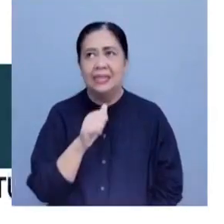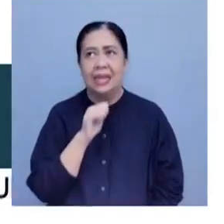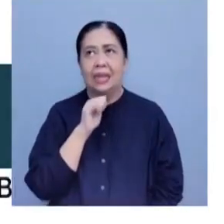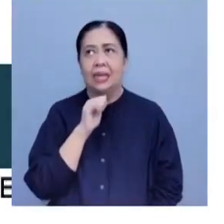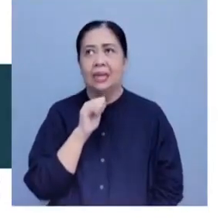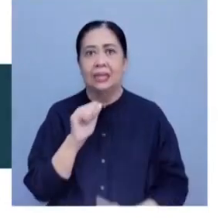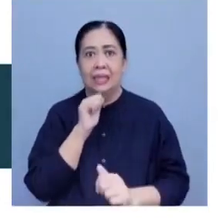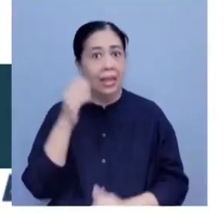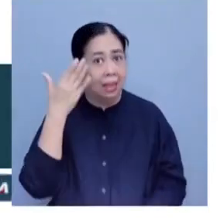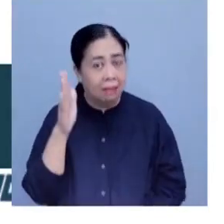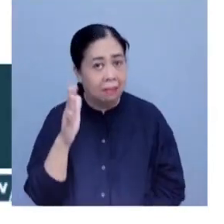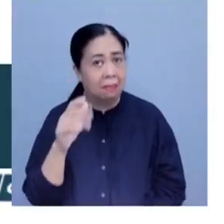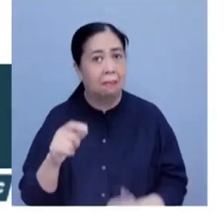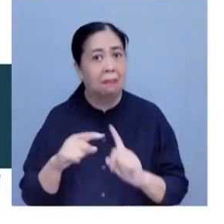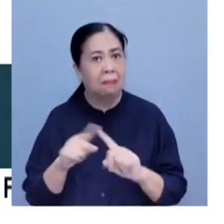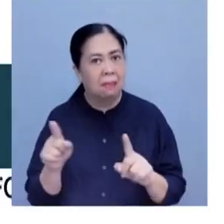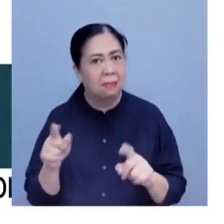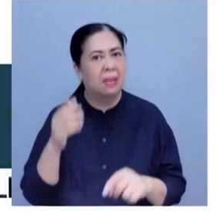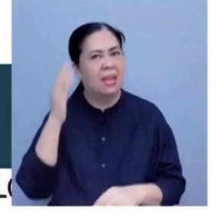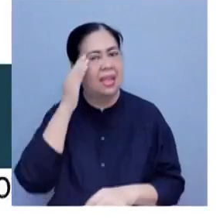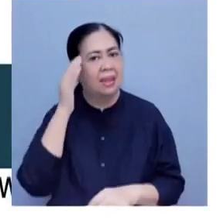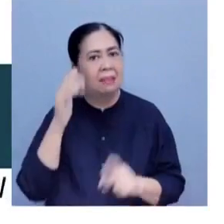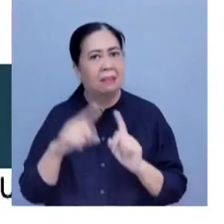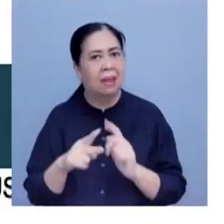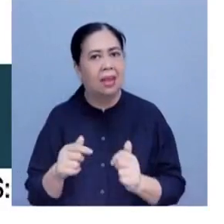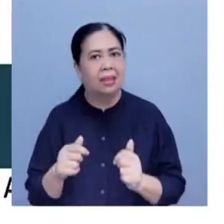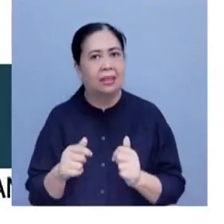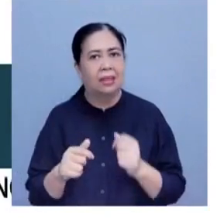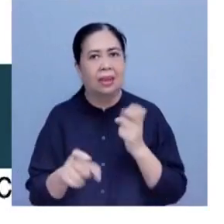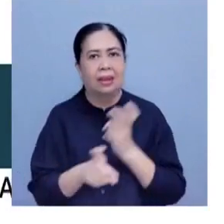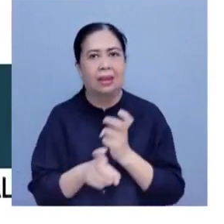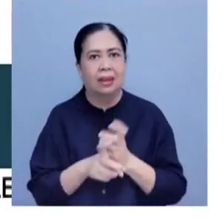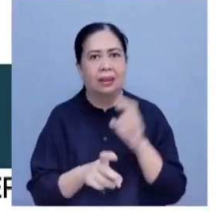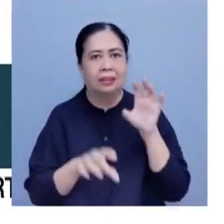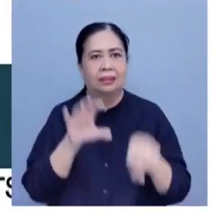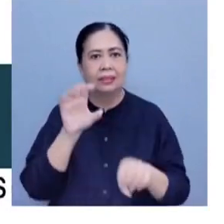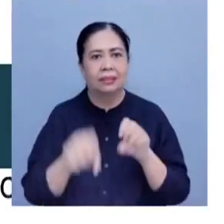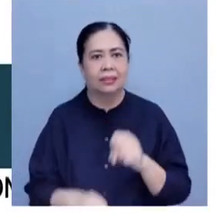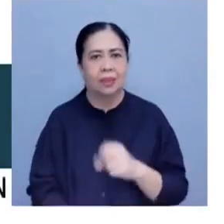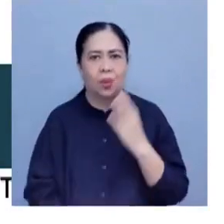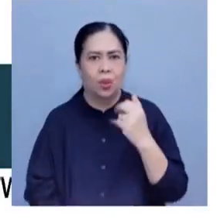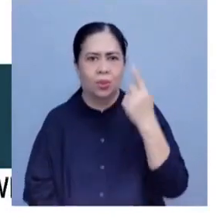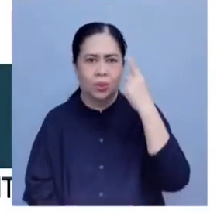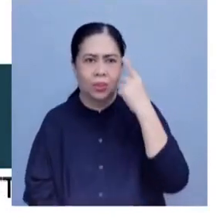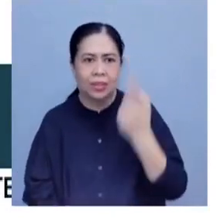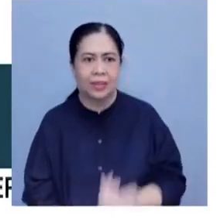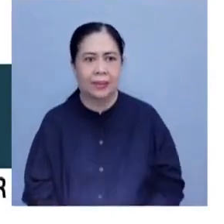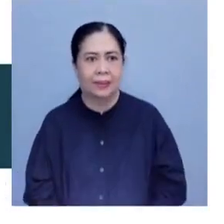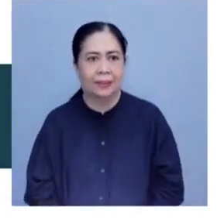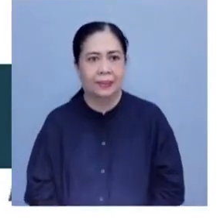Hindi alam, ano? But may alam sila, pero hindi nila mahuli. Why do you think that's so?